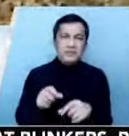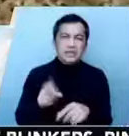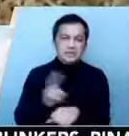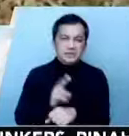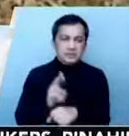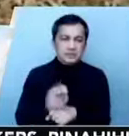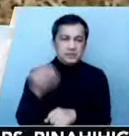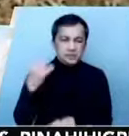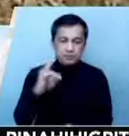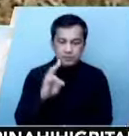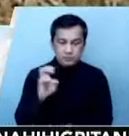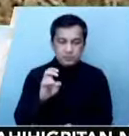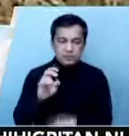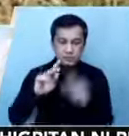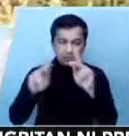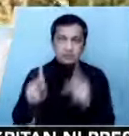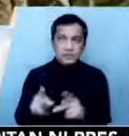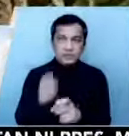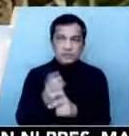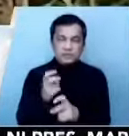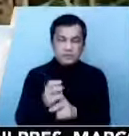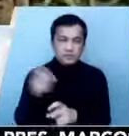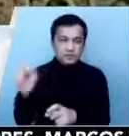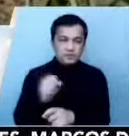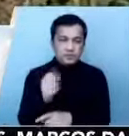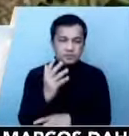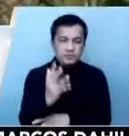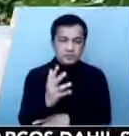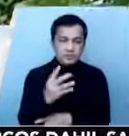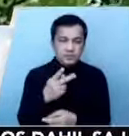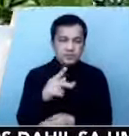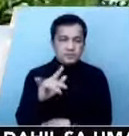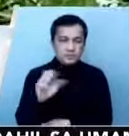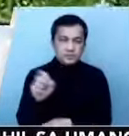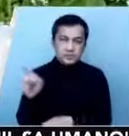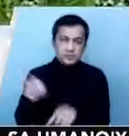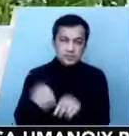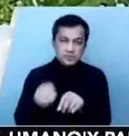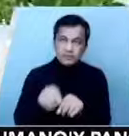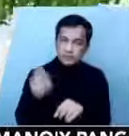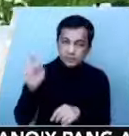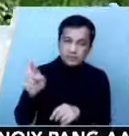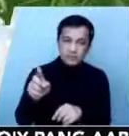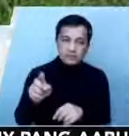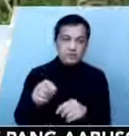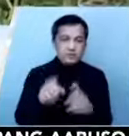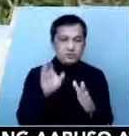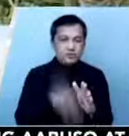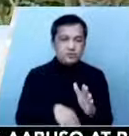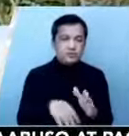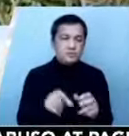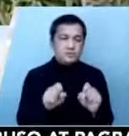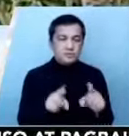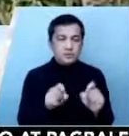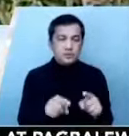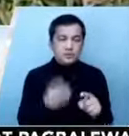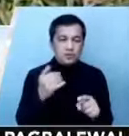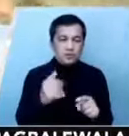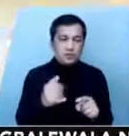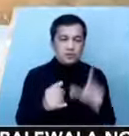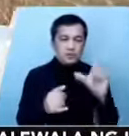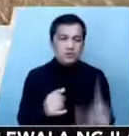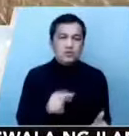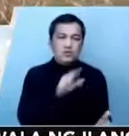papaya, pahirapan na makakuha ng 50 peraso sa tanimang ito. Bagsak presyo na rin ang benta dahil sa mababang kalidad ng mga